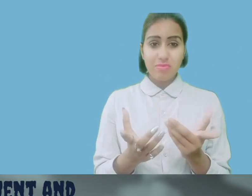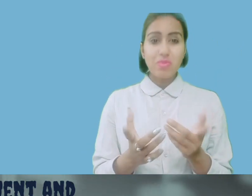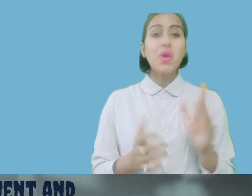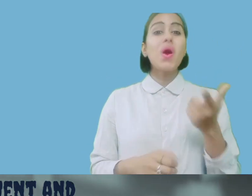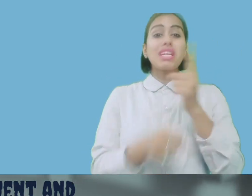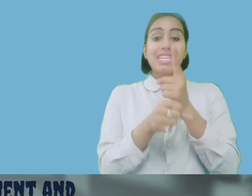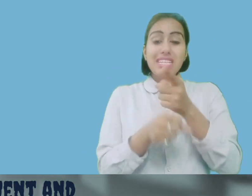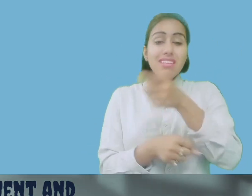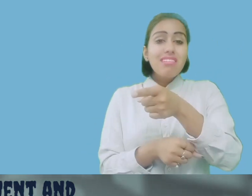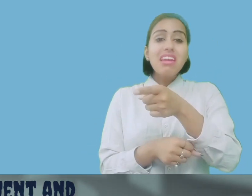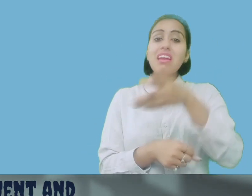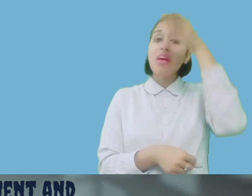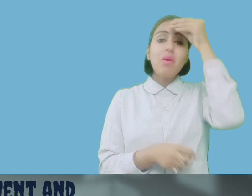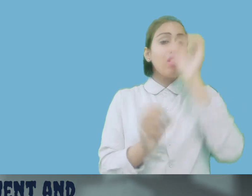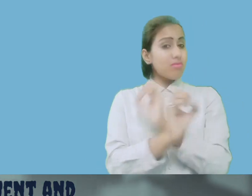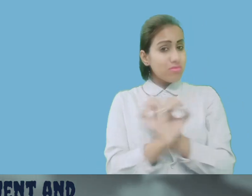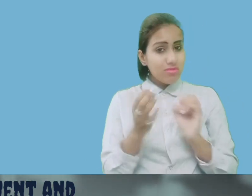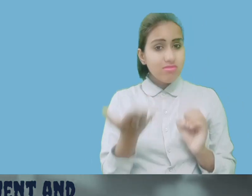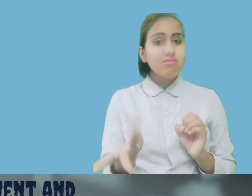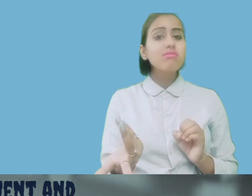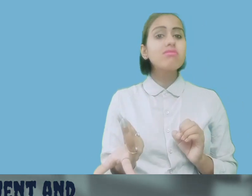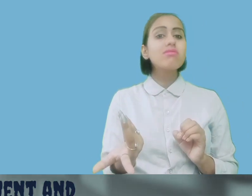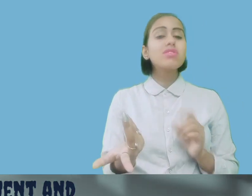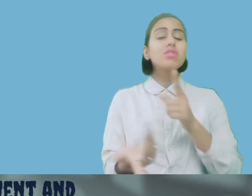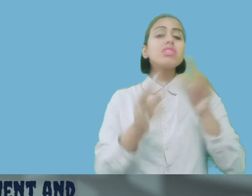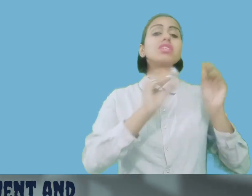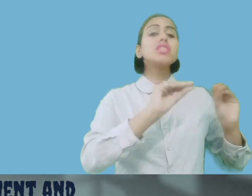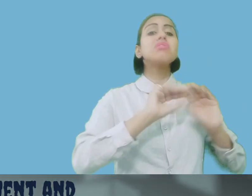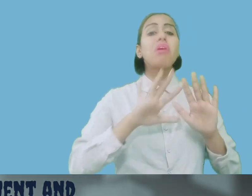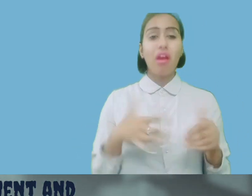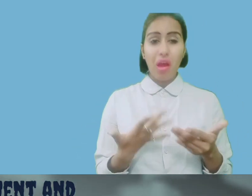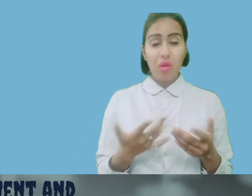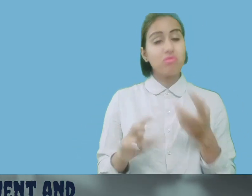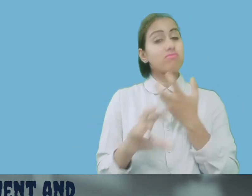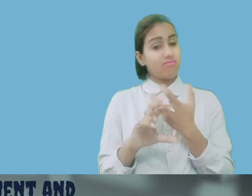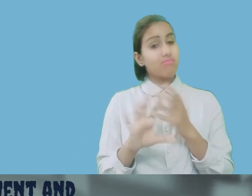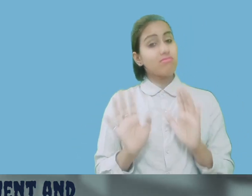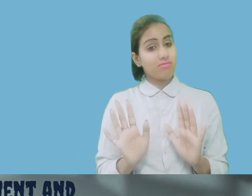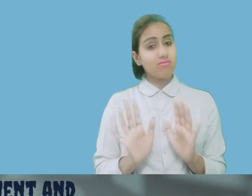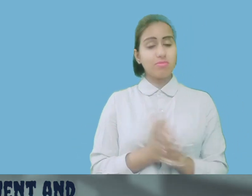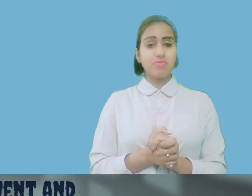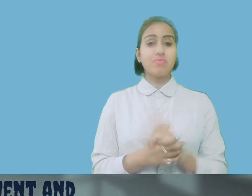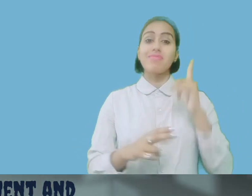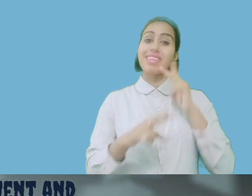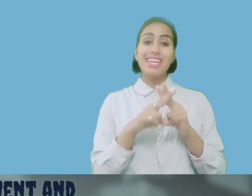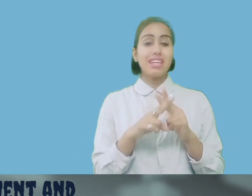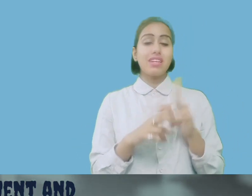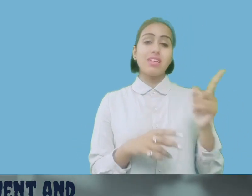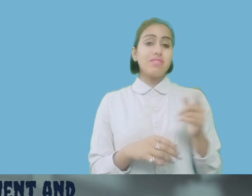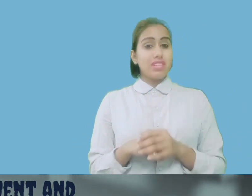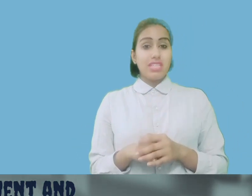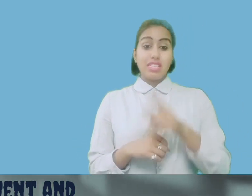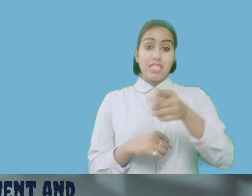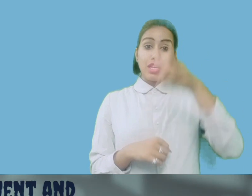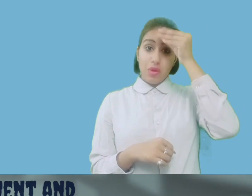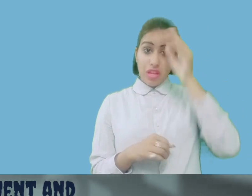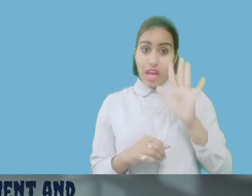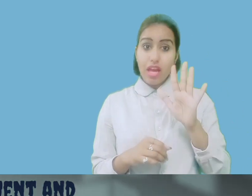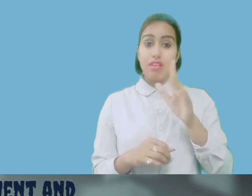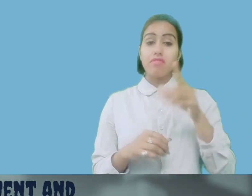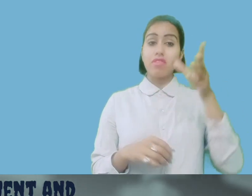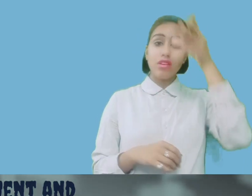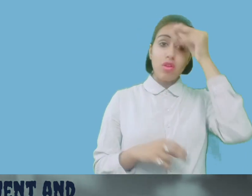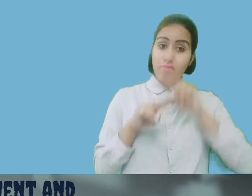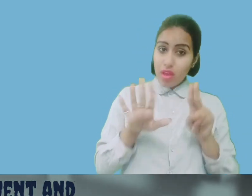मैं उनको बिल्कुल सजेस्ट करूँगी कि वो वहाँ जाकर प्रशिक्षण प्राप्त कर सकते हैं, क्योंकि वहाँ पे हॉस्टल फैसिलिटी भी अवेलेबल है। पर किसी वजह